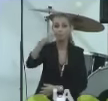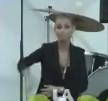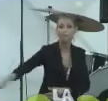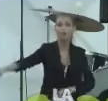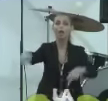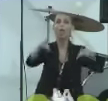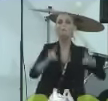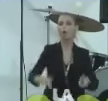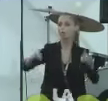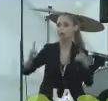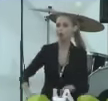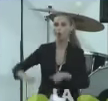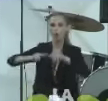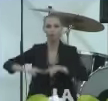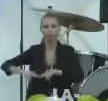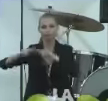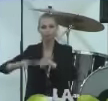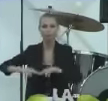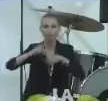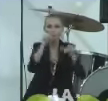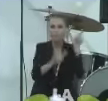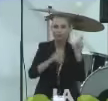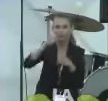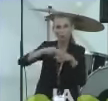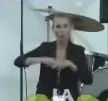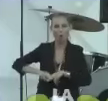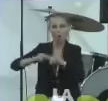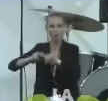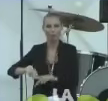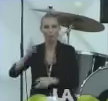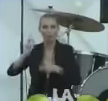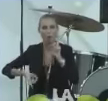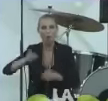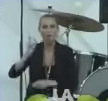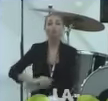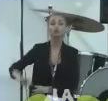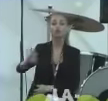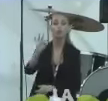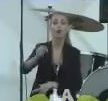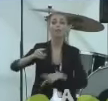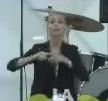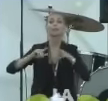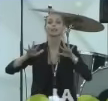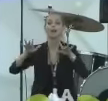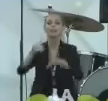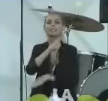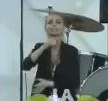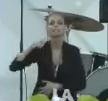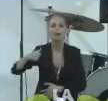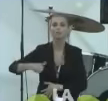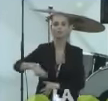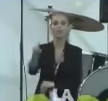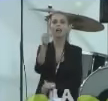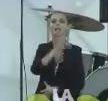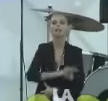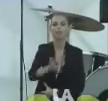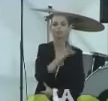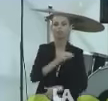poltrone. Allora noi diciamo, questi 50 miliardi sono sufficienti per dare il reddito di cittadinanza,